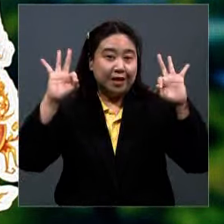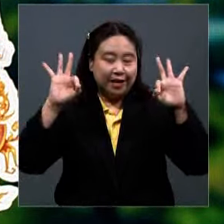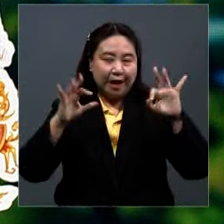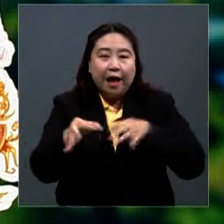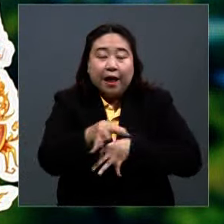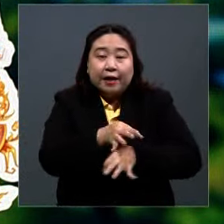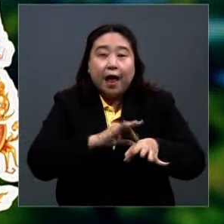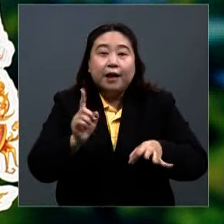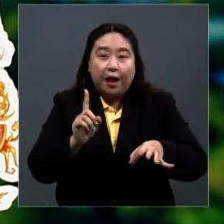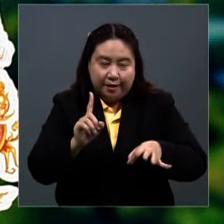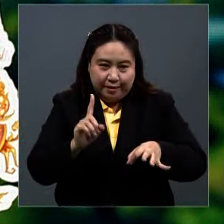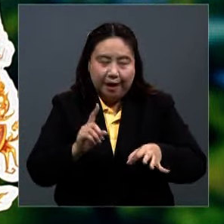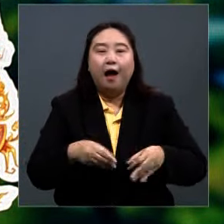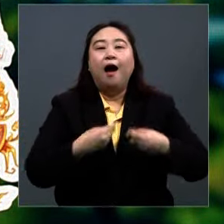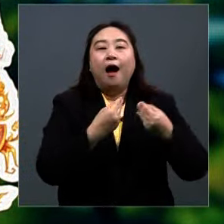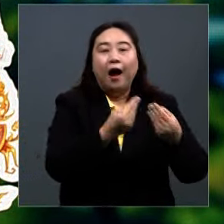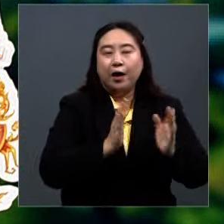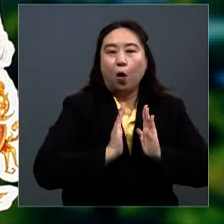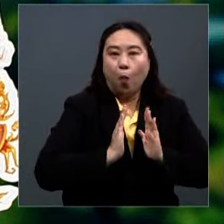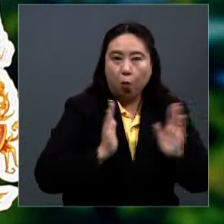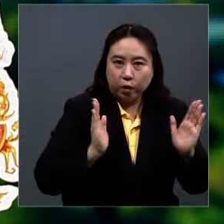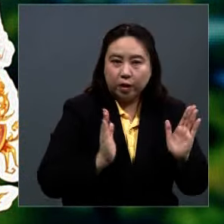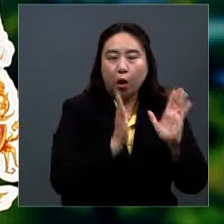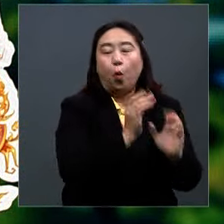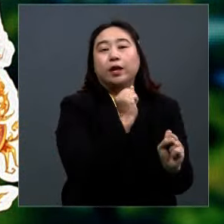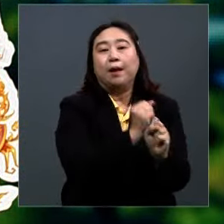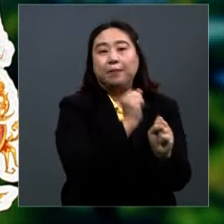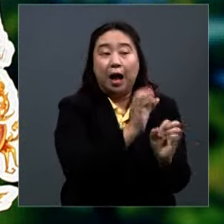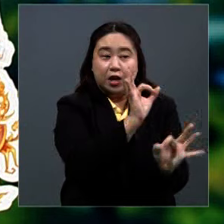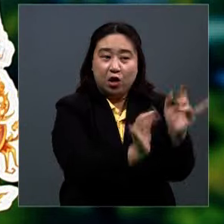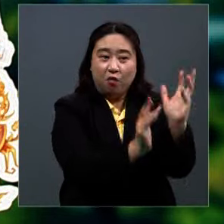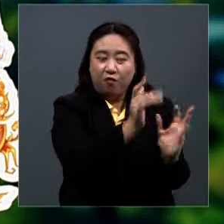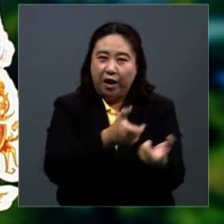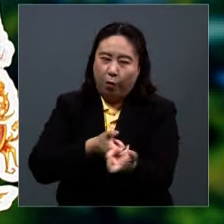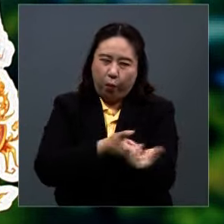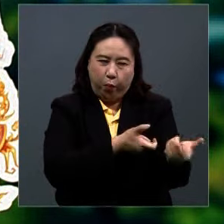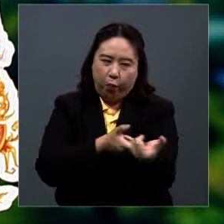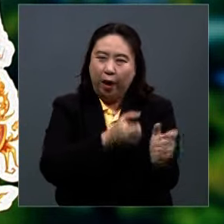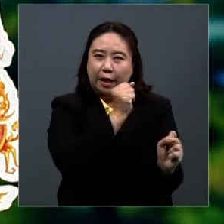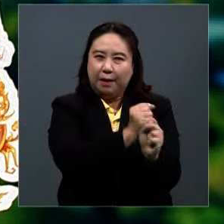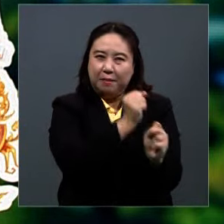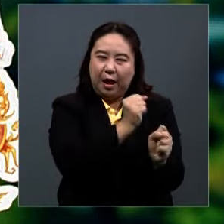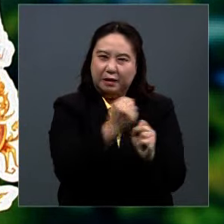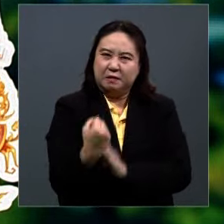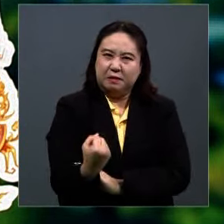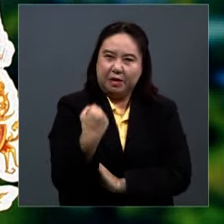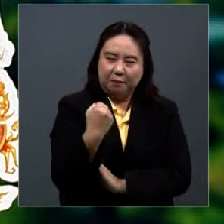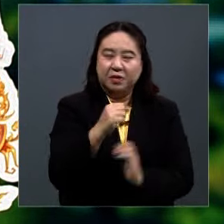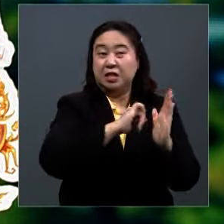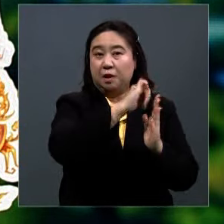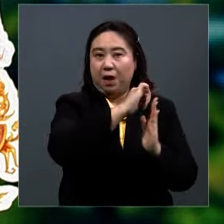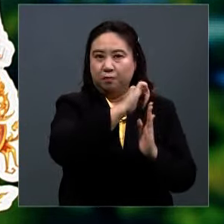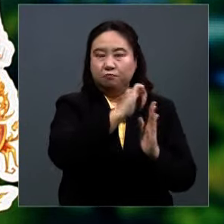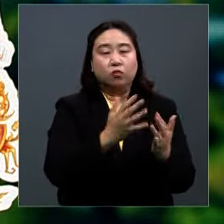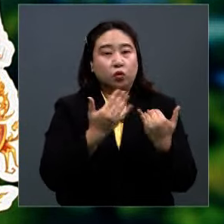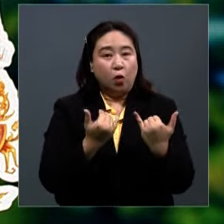แล้วก็มอบกำลังใจให้กับเจ้าหน้าที่แล้วก็อาสาสมัครดับไฟป่าที่ปฏิบัติงานอย่างเข้มแข็งในการลดจุดความร้อนทั่วจังหวัดเชียงใหม่